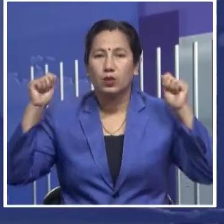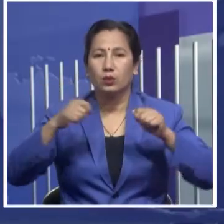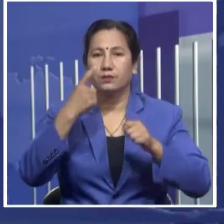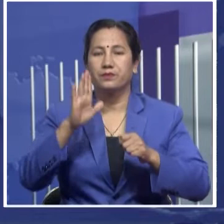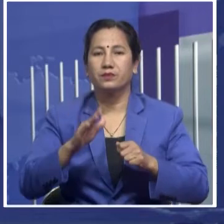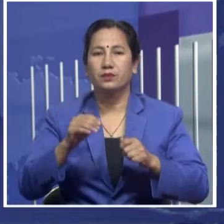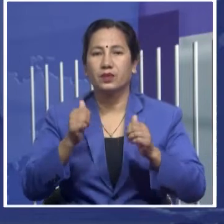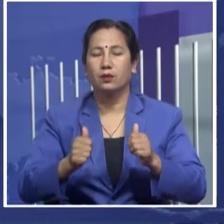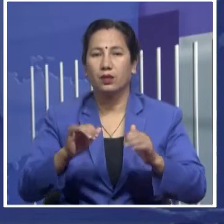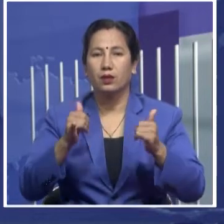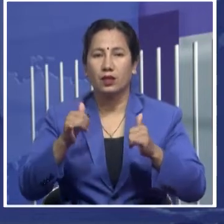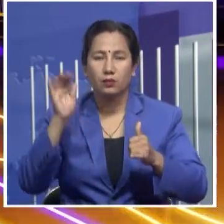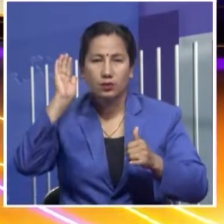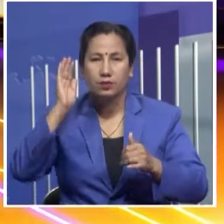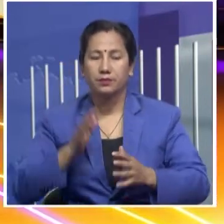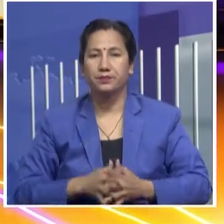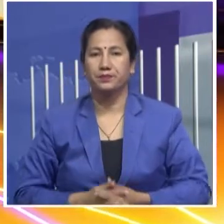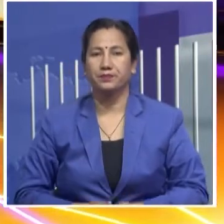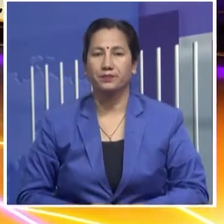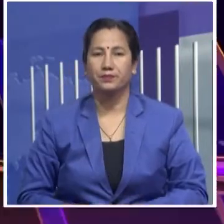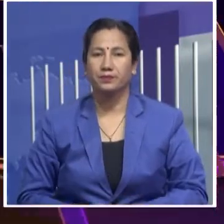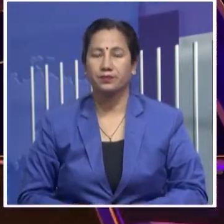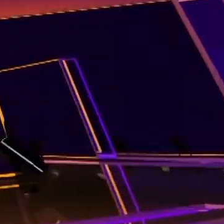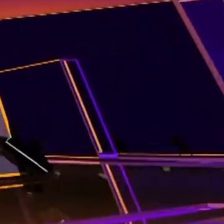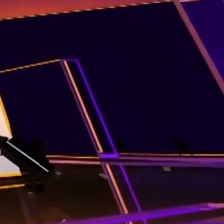अब खेलकुद समाचार।